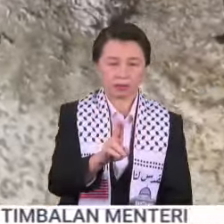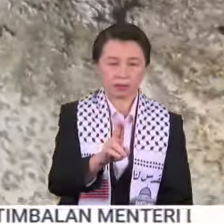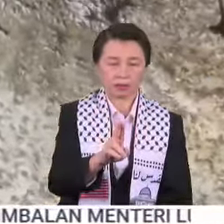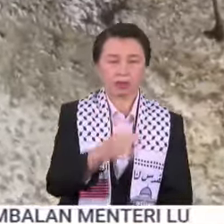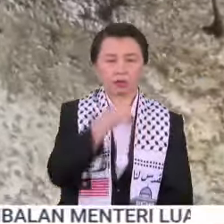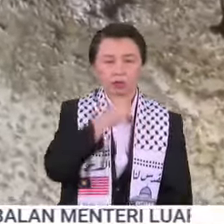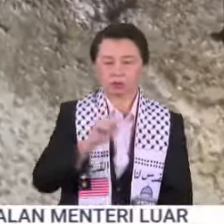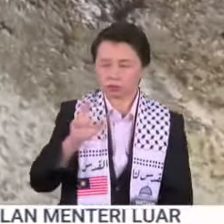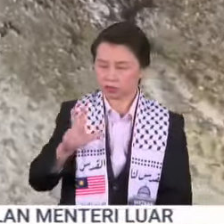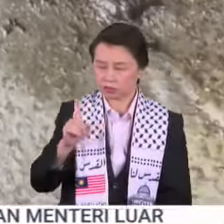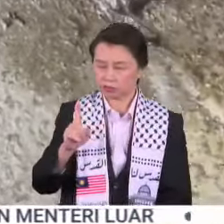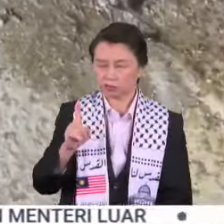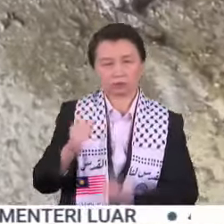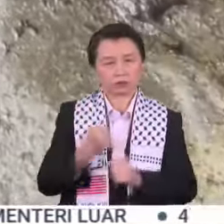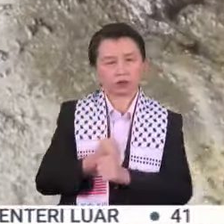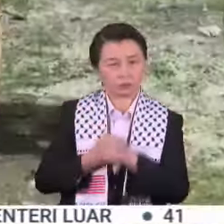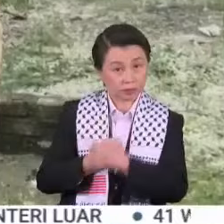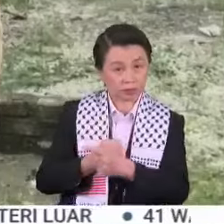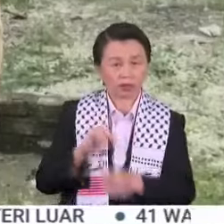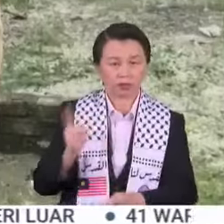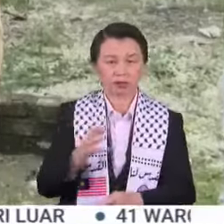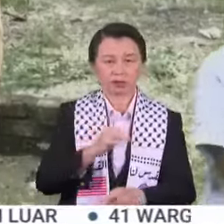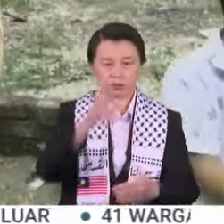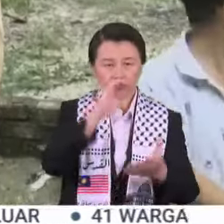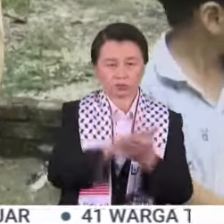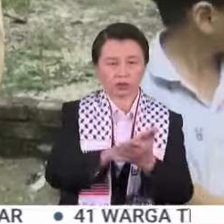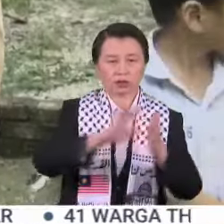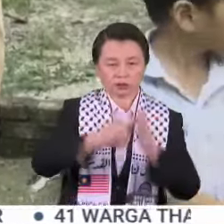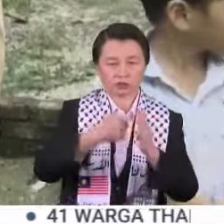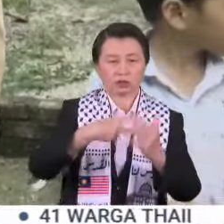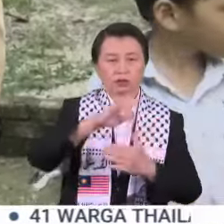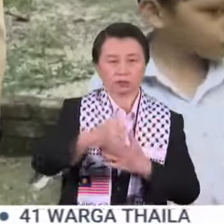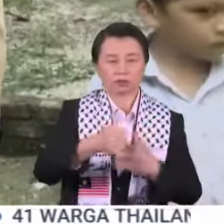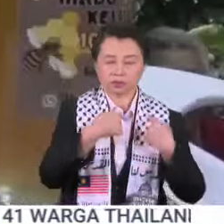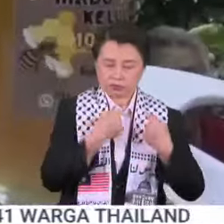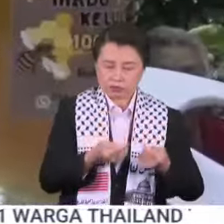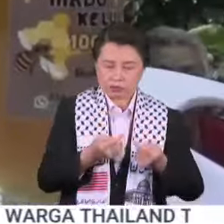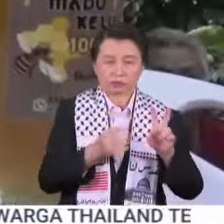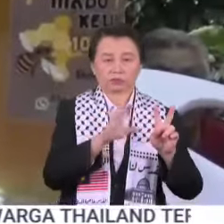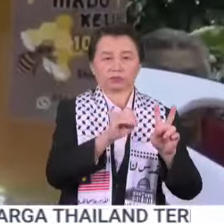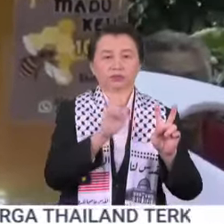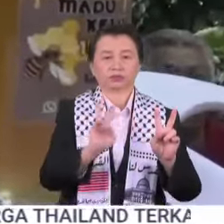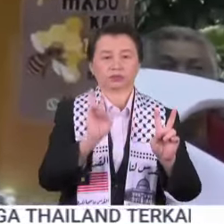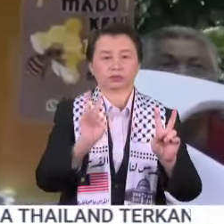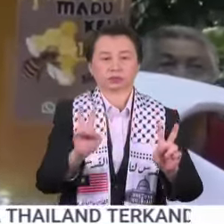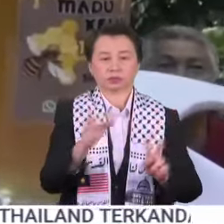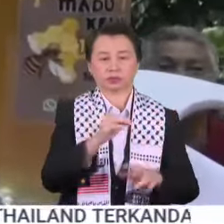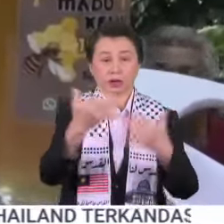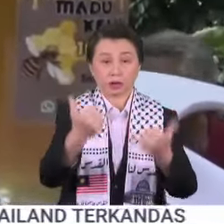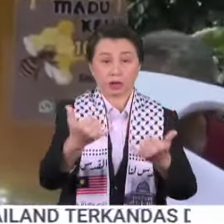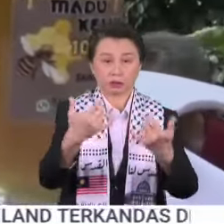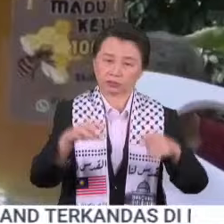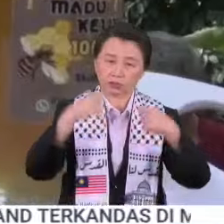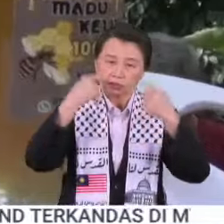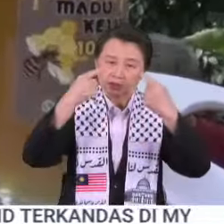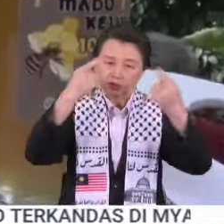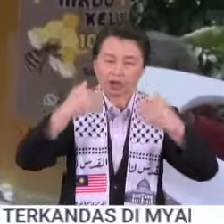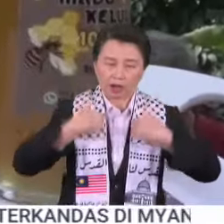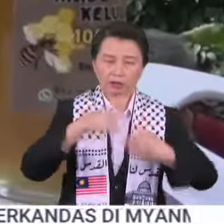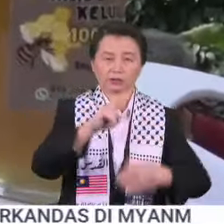Sabdon, 31 tahun berkata, dia dan suami memulakan projek itu sejak 2022 dan kini telah berjaya